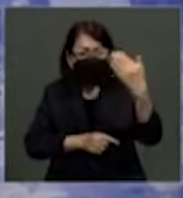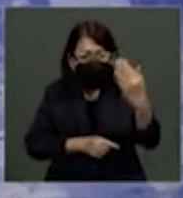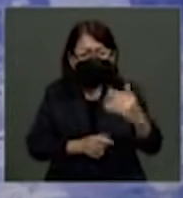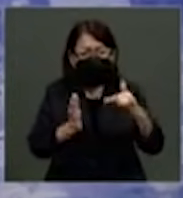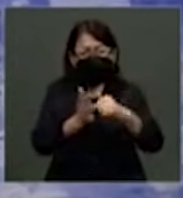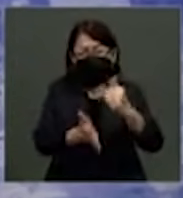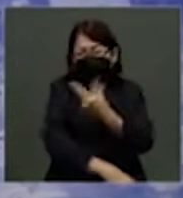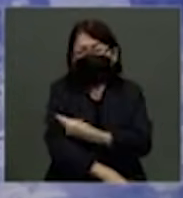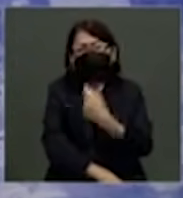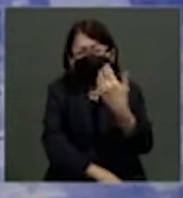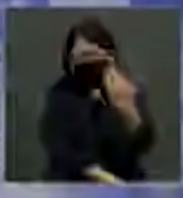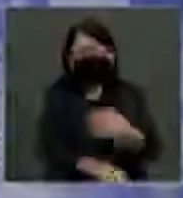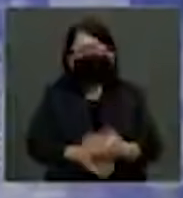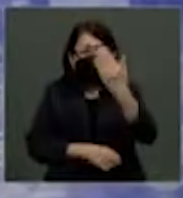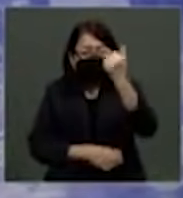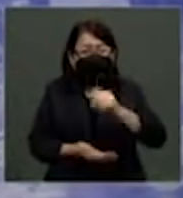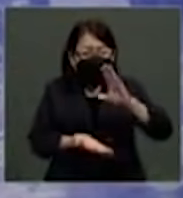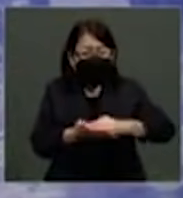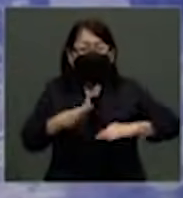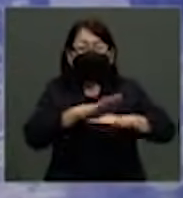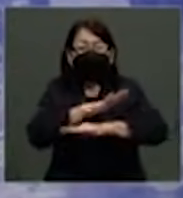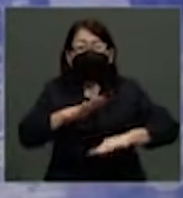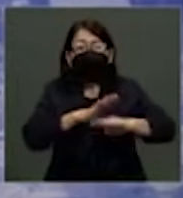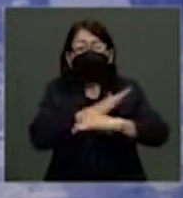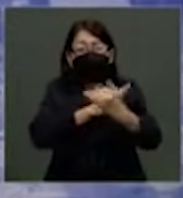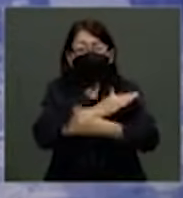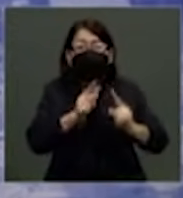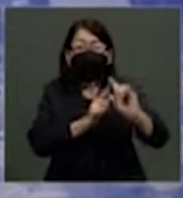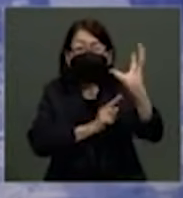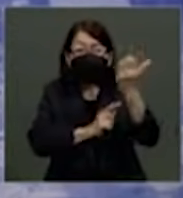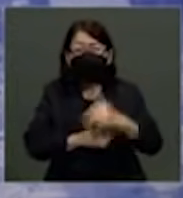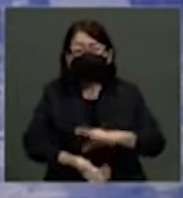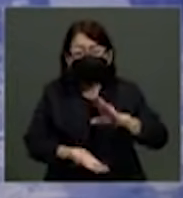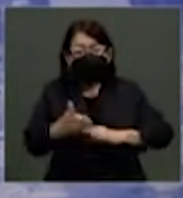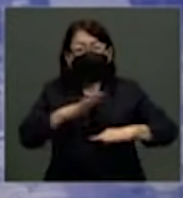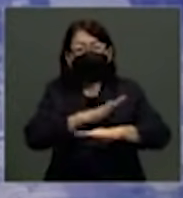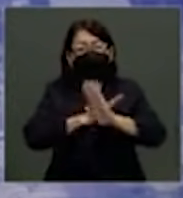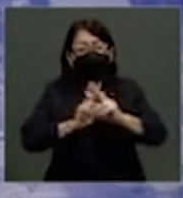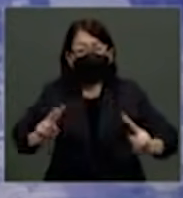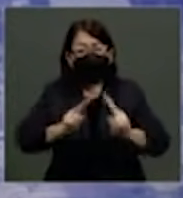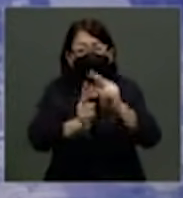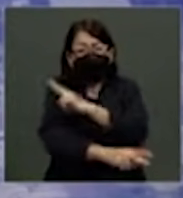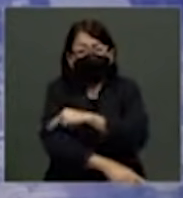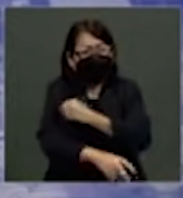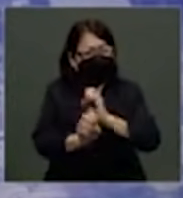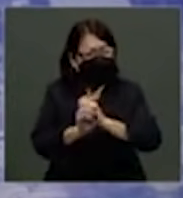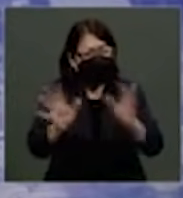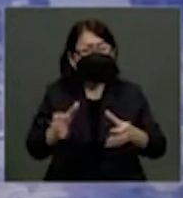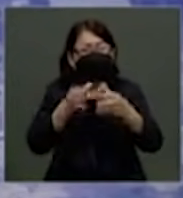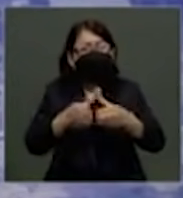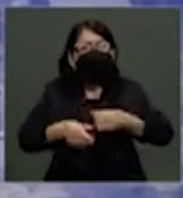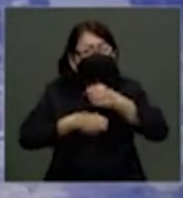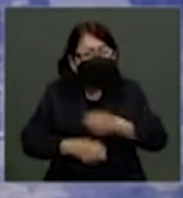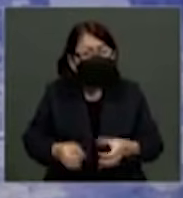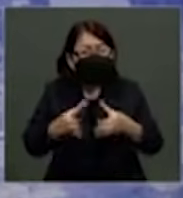ทางให้ทางผู้สูงอายุแล้วก็ทางผู้ที่มีโรคประจำตัวเข้าได้รับการฉีดวัคซีนก่อนเพราะว่าข้อมูลจากทั่วโลกข้อมู